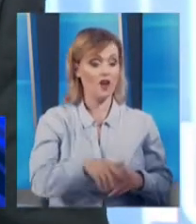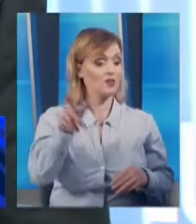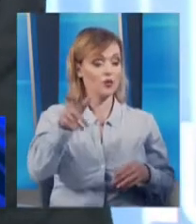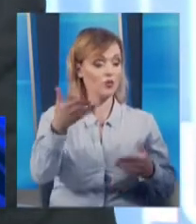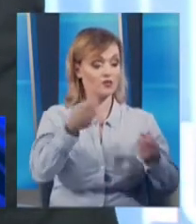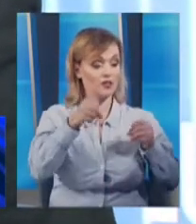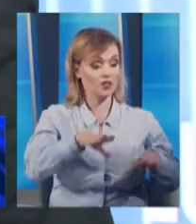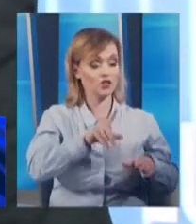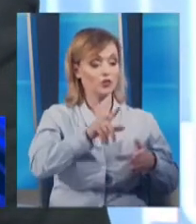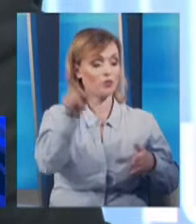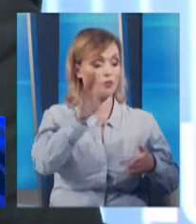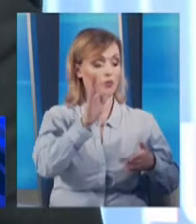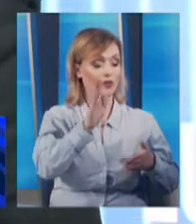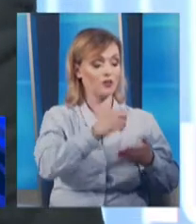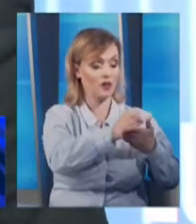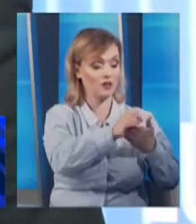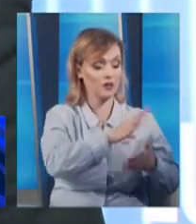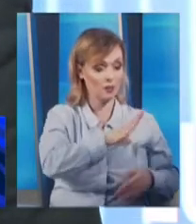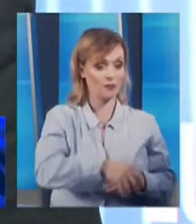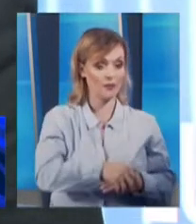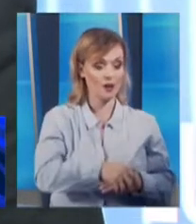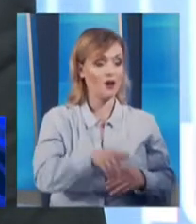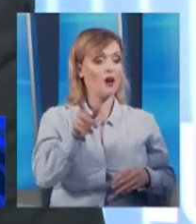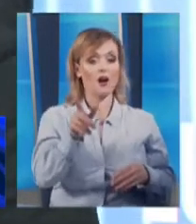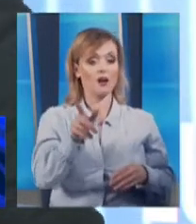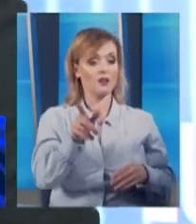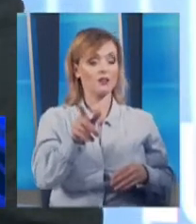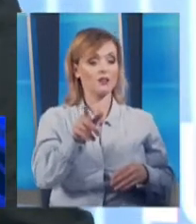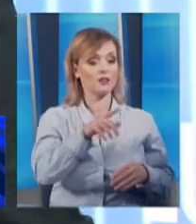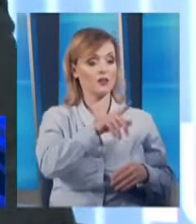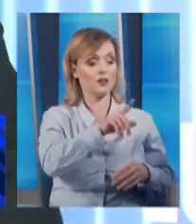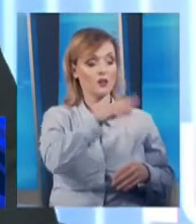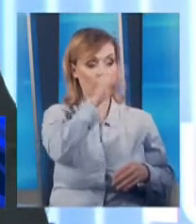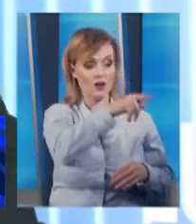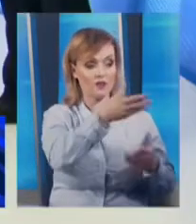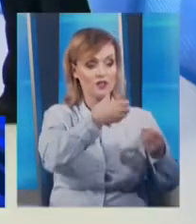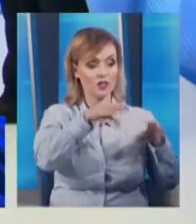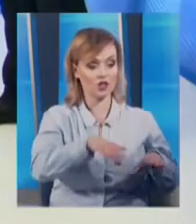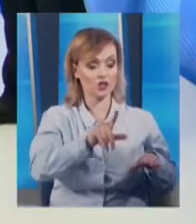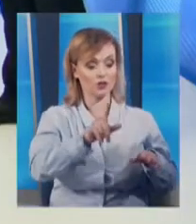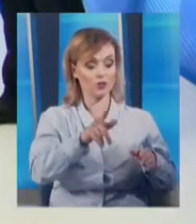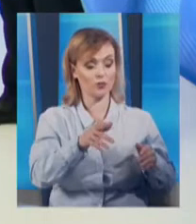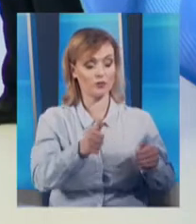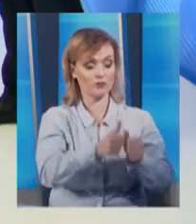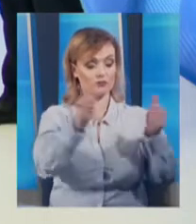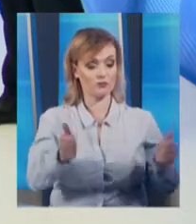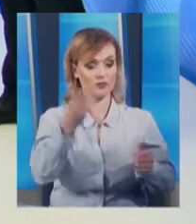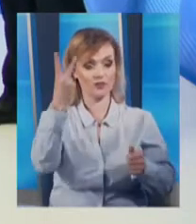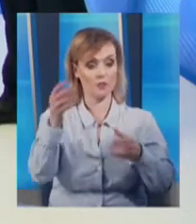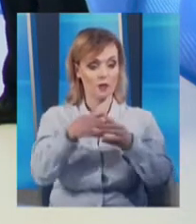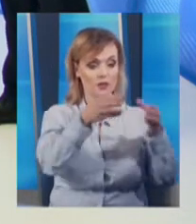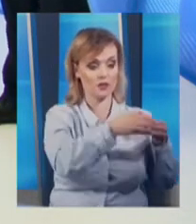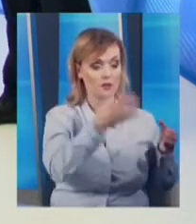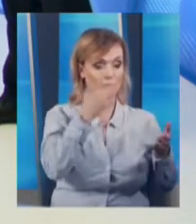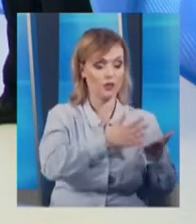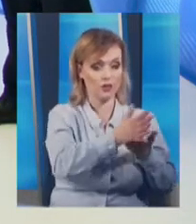luat decizia să nu avem un candidat comun, nu domnul Grosu a luat decizia să avem două fracțiuni în Parlament. Nu am întrebări față de domnul Grosu. Haideți că